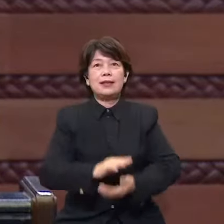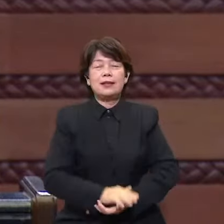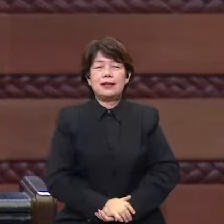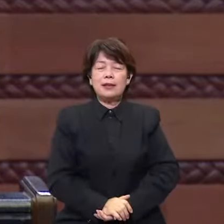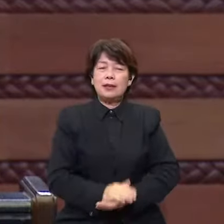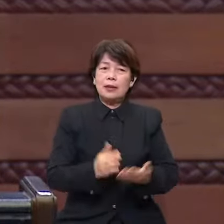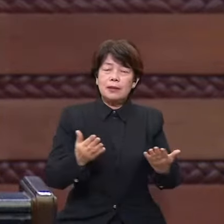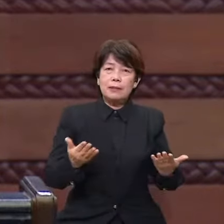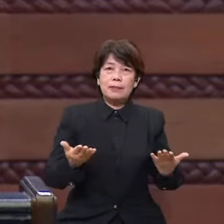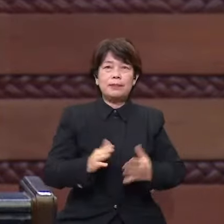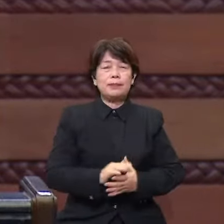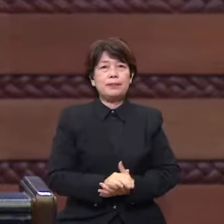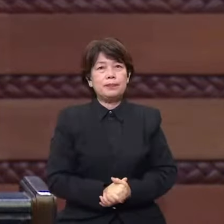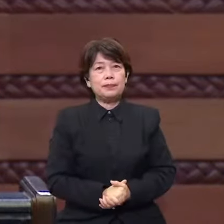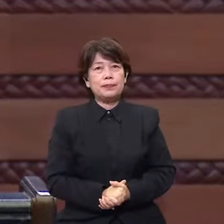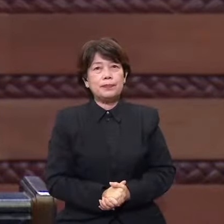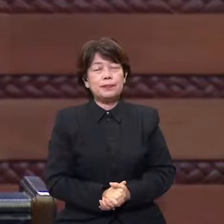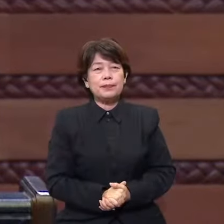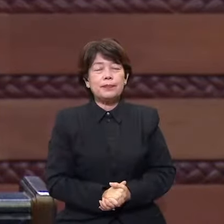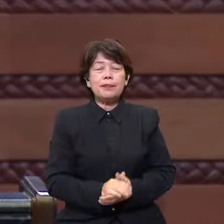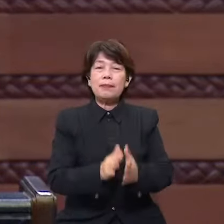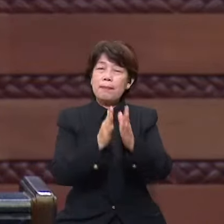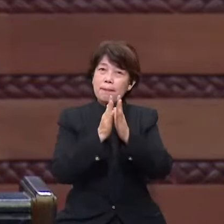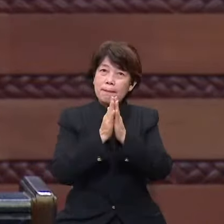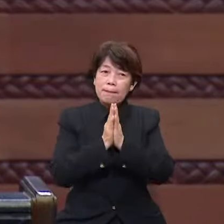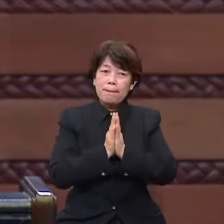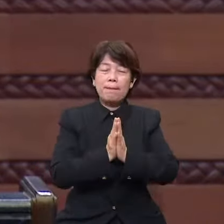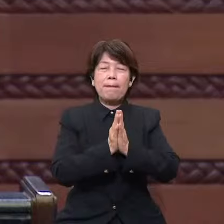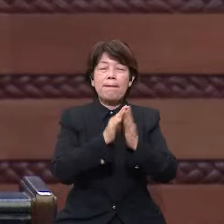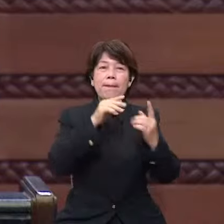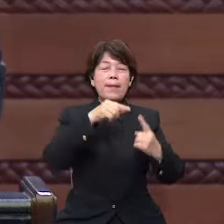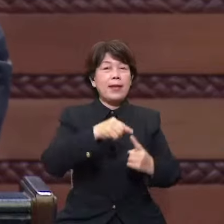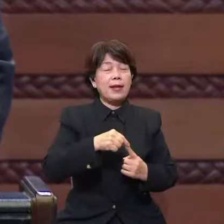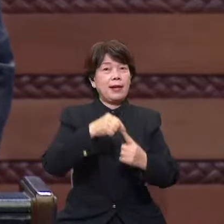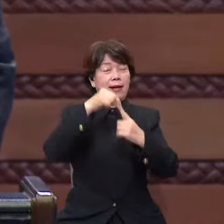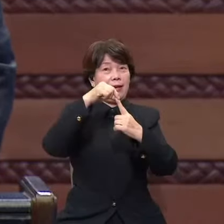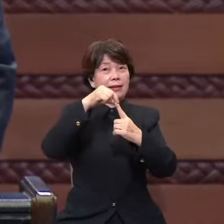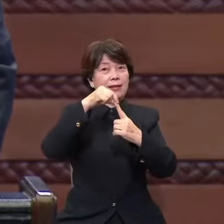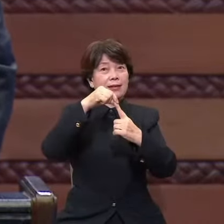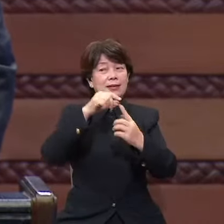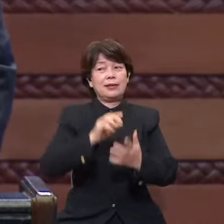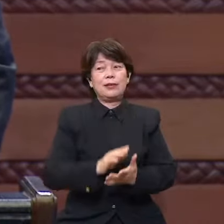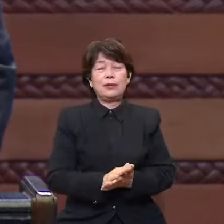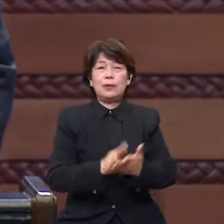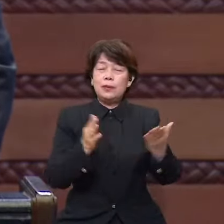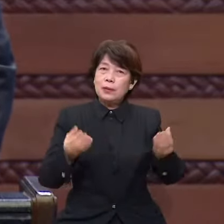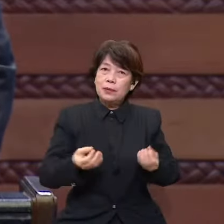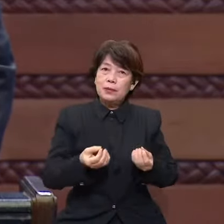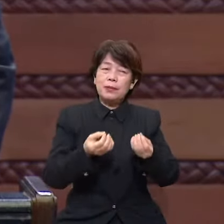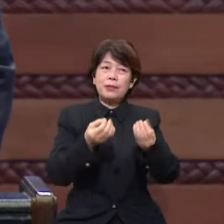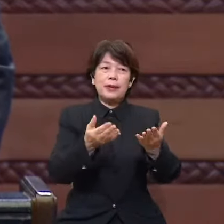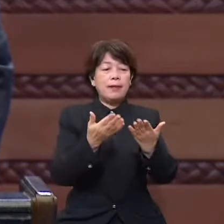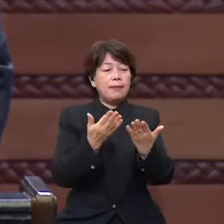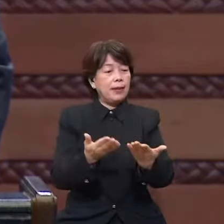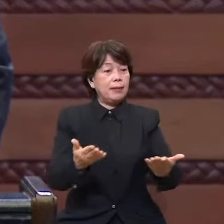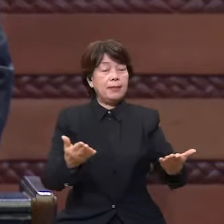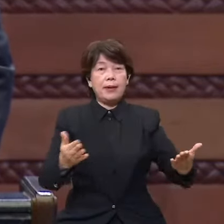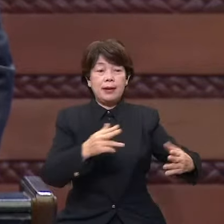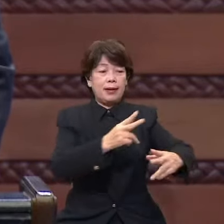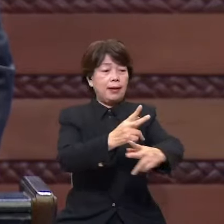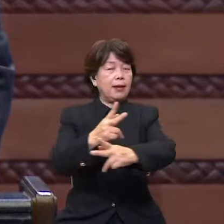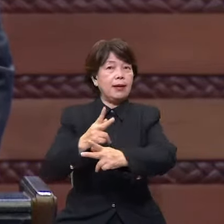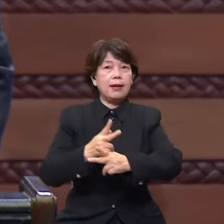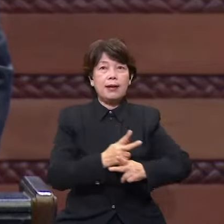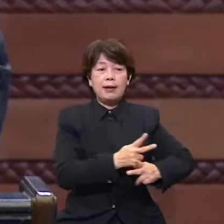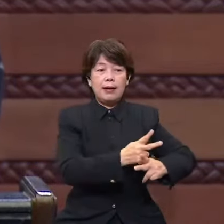Sebagaimana Ahli Yang Berhormat setiap maklum, permohonan pemilik khas untuk memberi barang-barangan kawalan